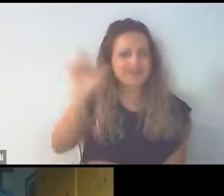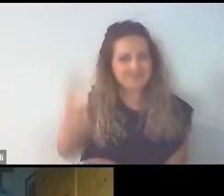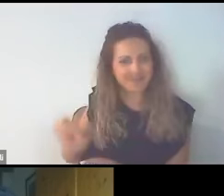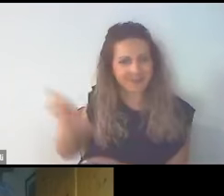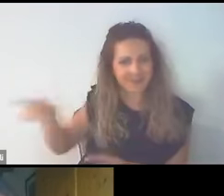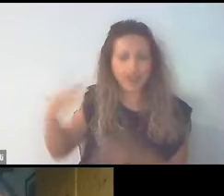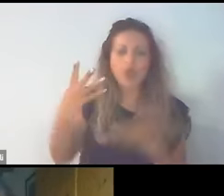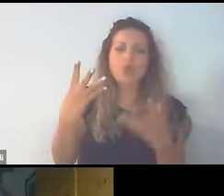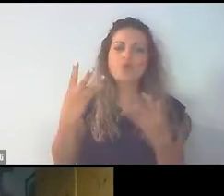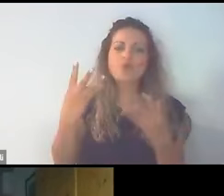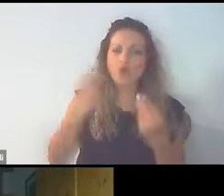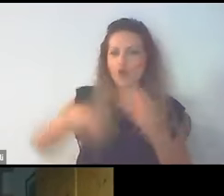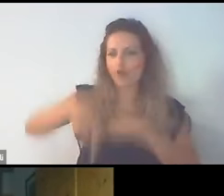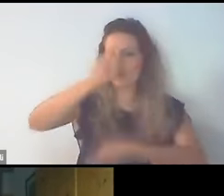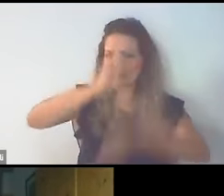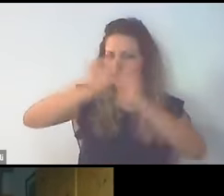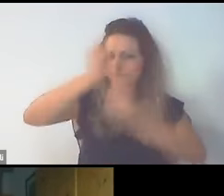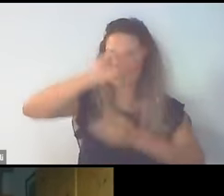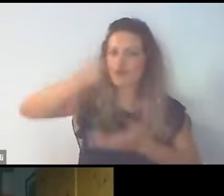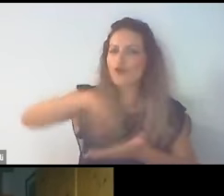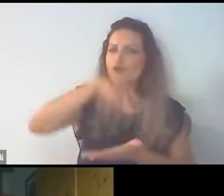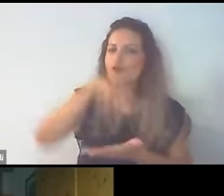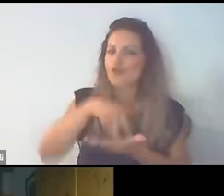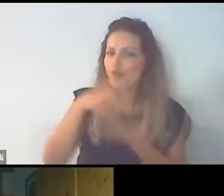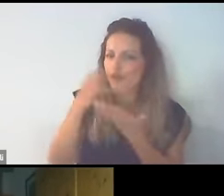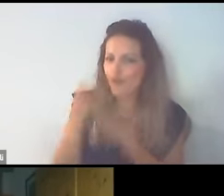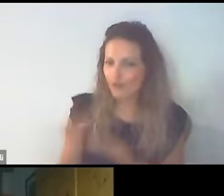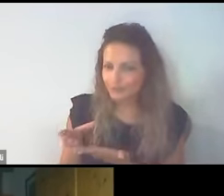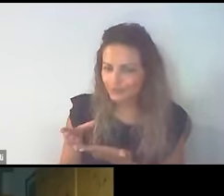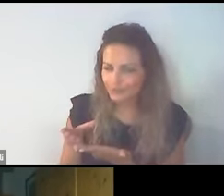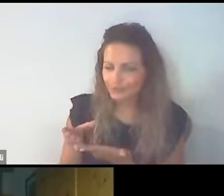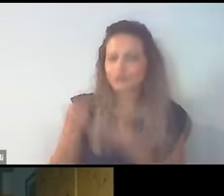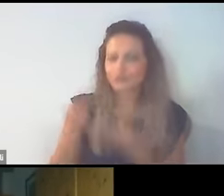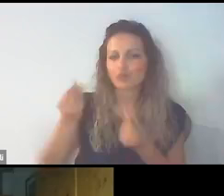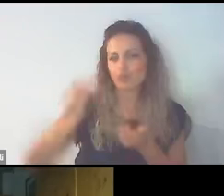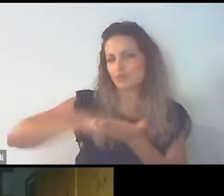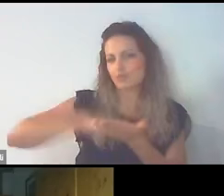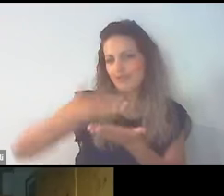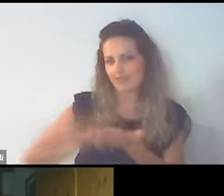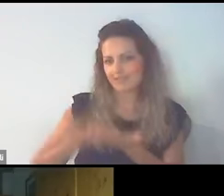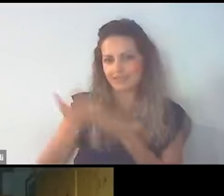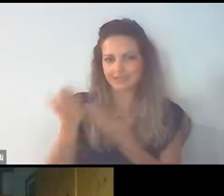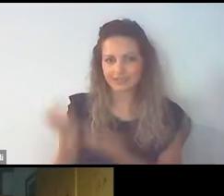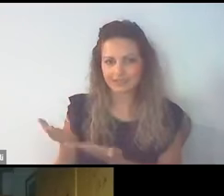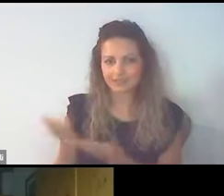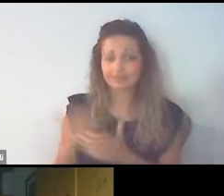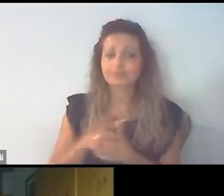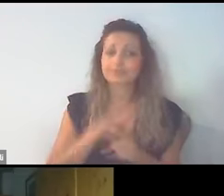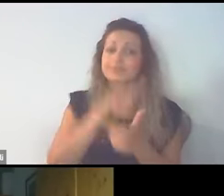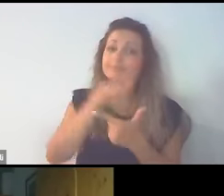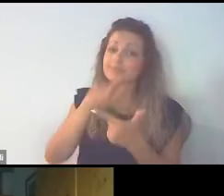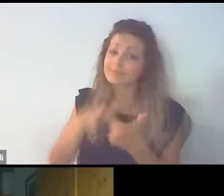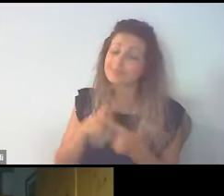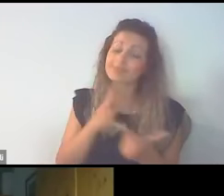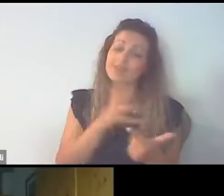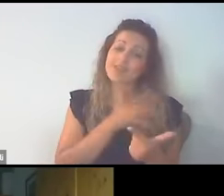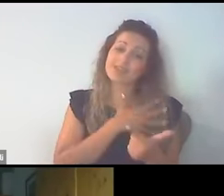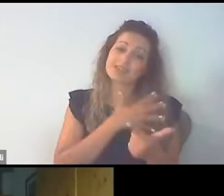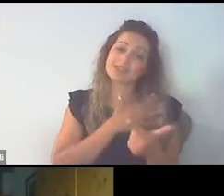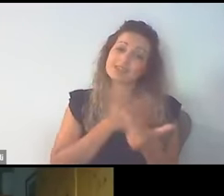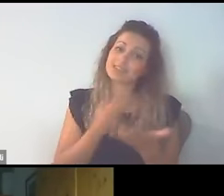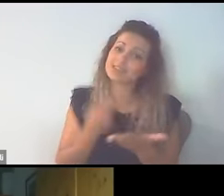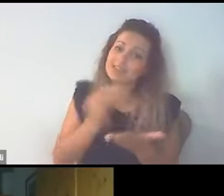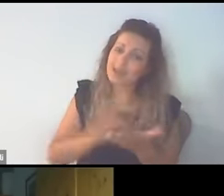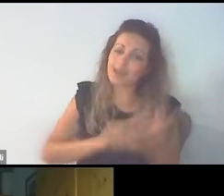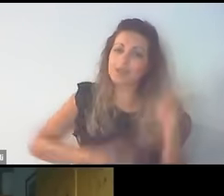πολλαπλό της ρόλο σήμερα και τον κόπο της. Να ευχαριστήσω ξανά την κυρία